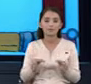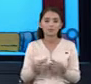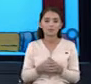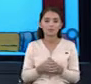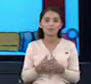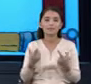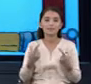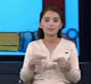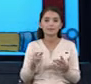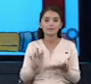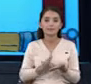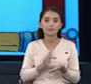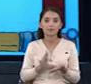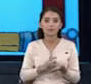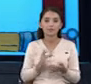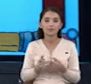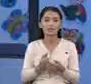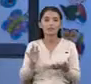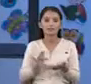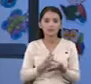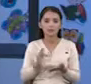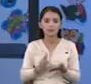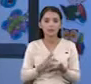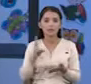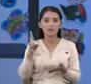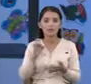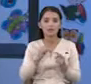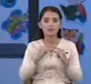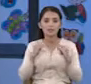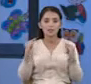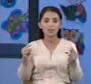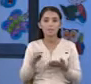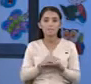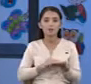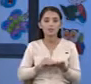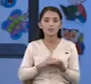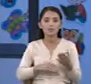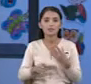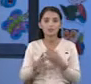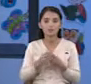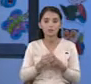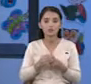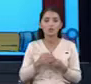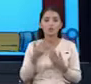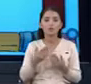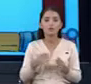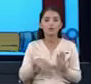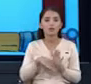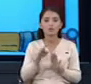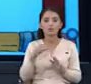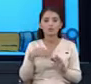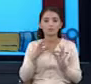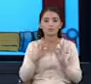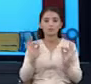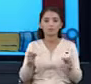Правильно. Где тетрадь? Тетрадь на столе. Повторите за мной. Вы хорошо за